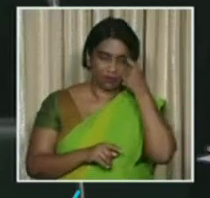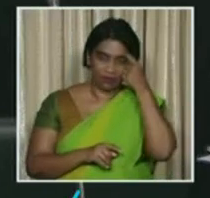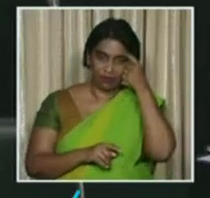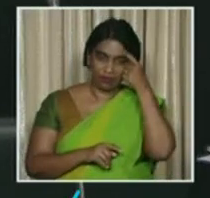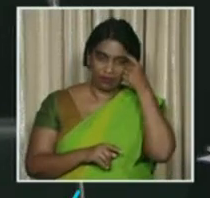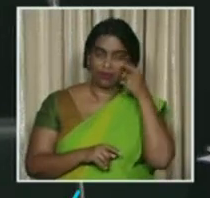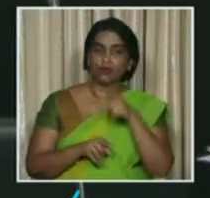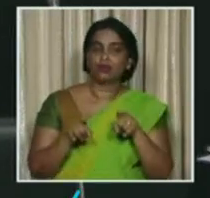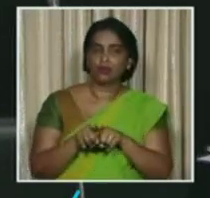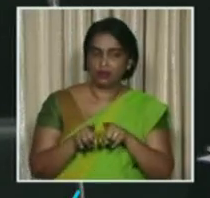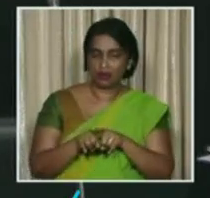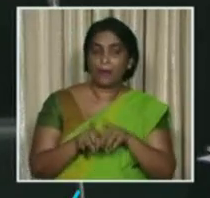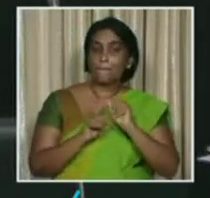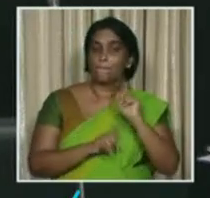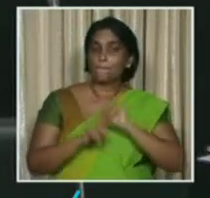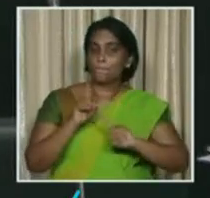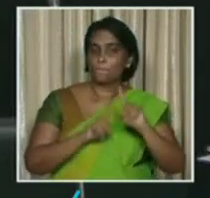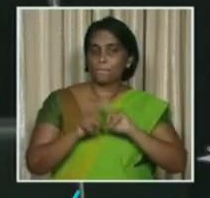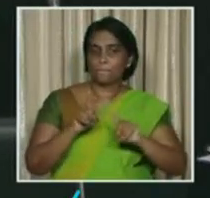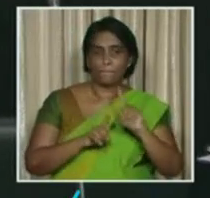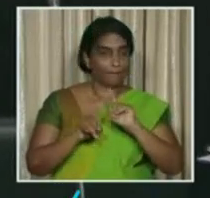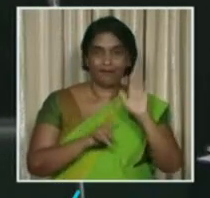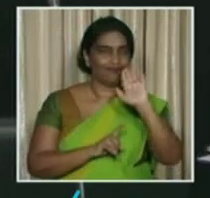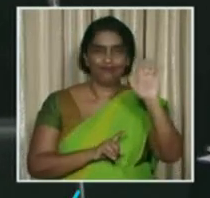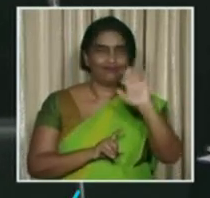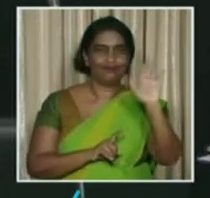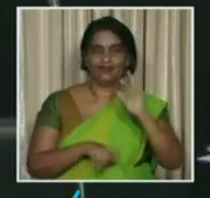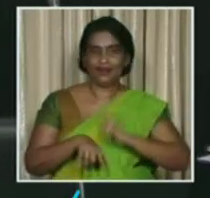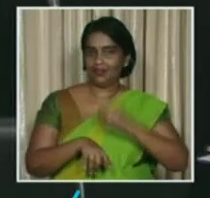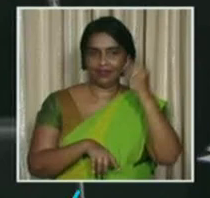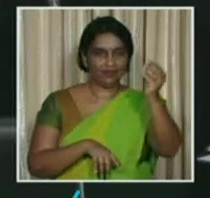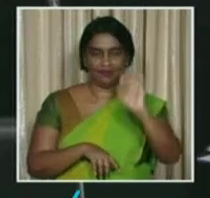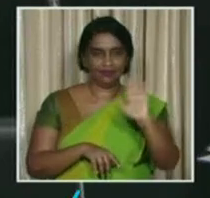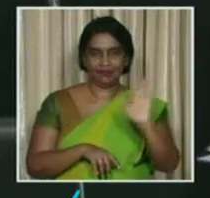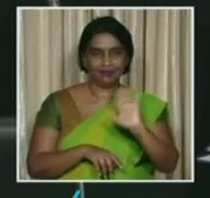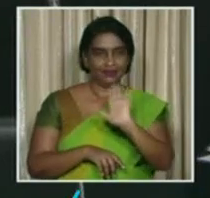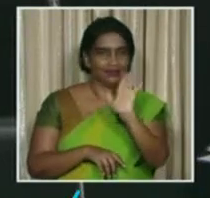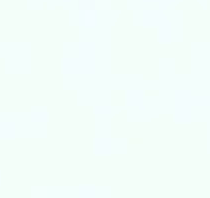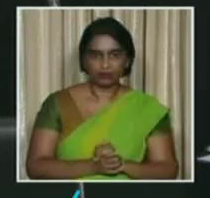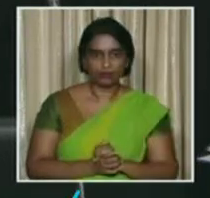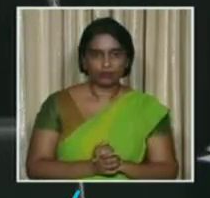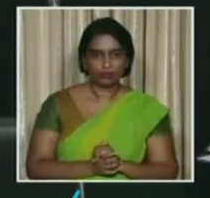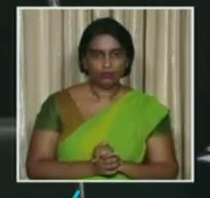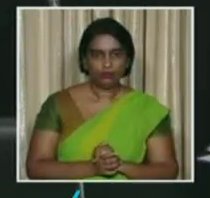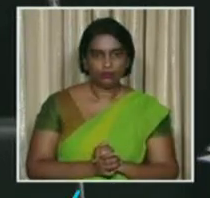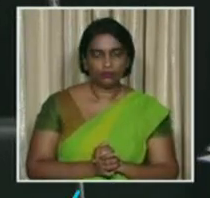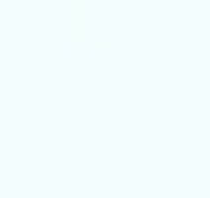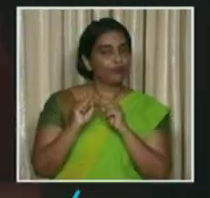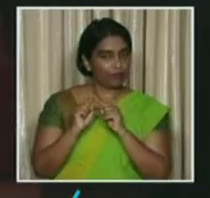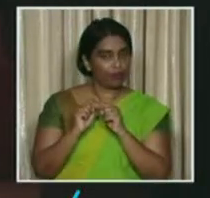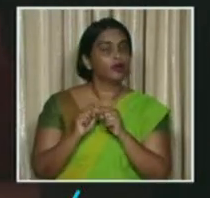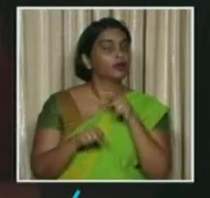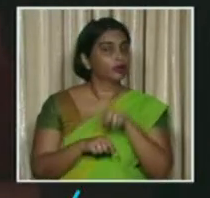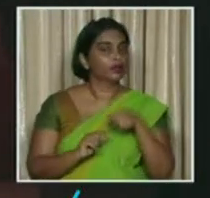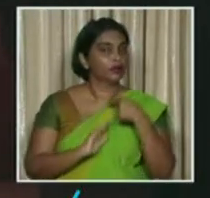මත කරේ කම්පියුටර් එකෙන් වරේ දැන් සාකච්ඡාවට භාජනය වුණාට පස්සේ තීන්දුවක් දෙන්න ඒකට ඉඩ දෙන්න බෑ ඒකට ඉඩ දෙන්න බෑ